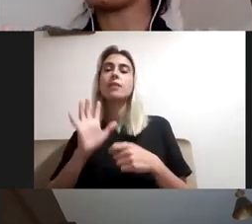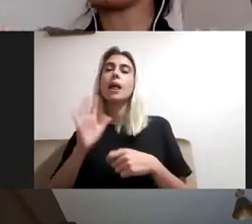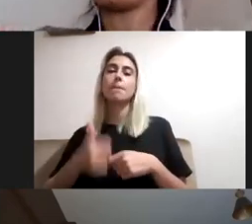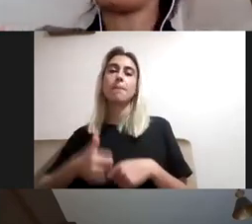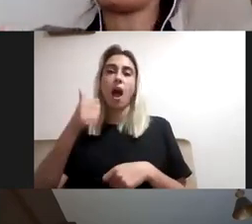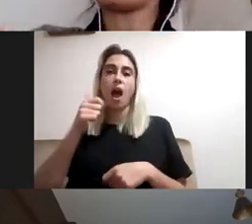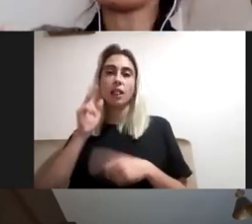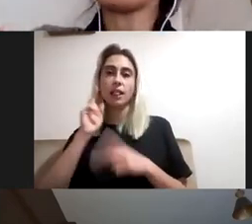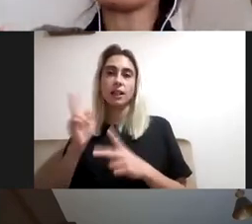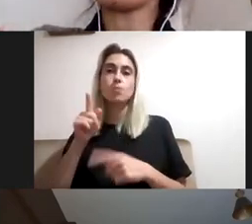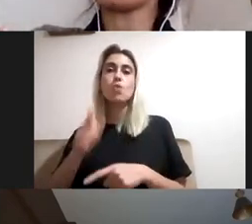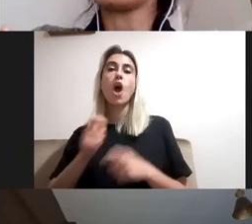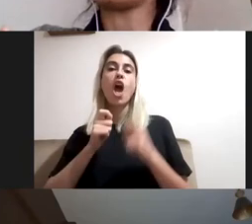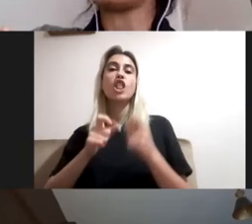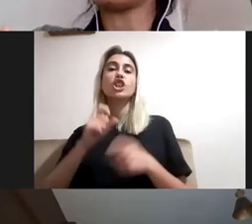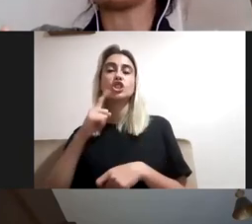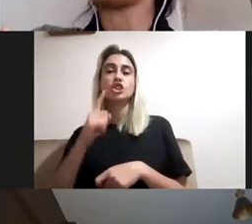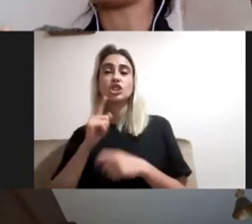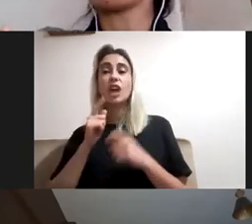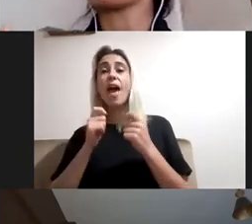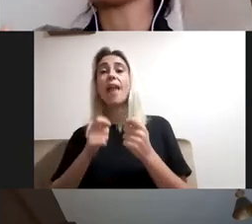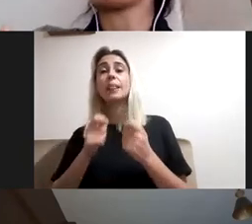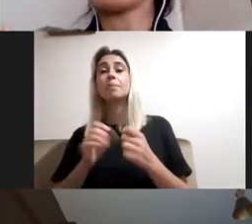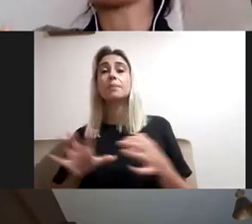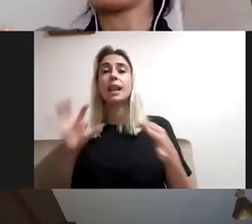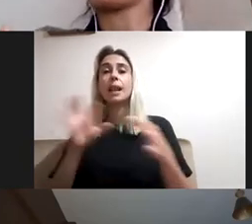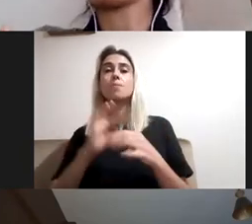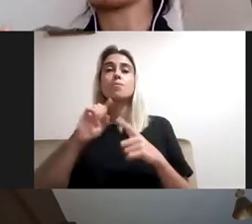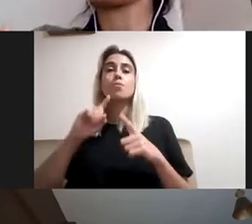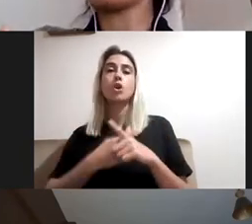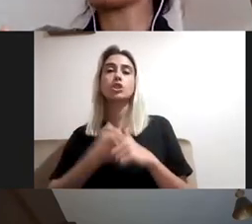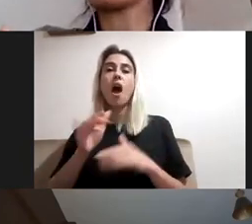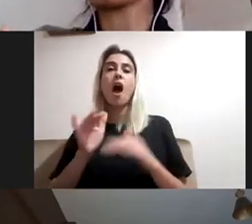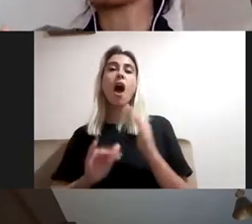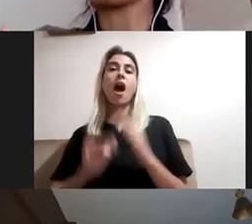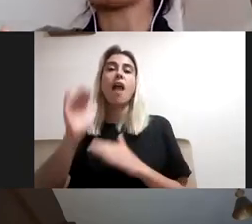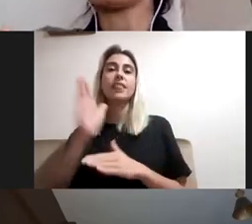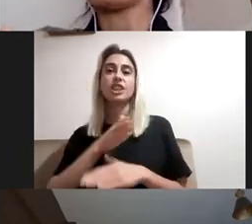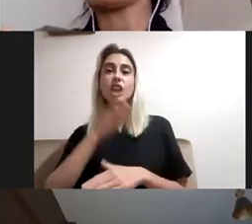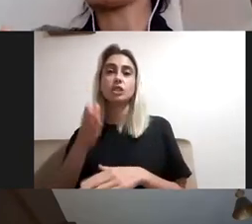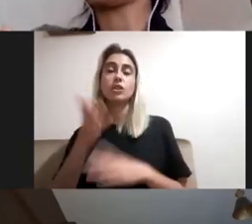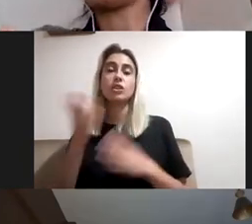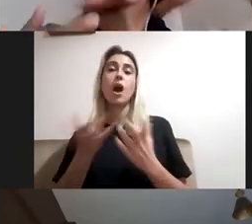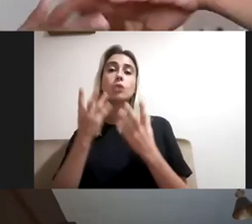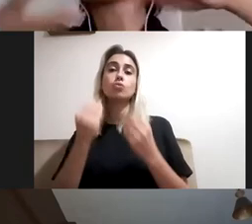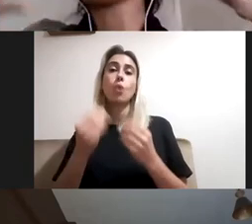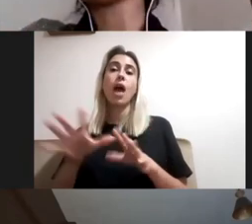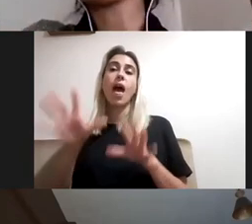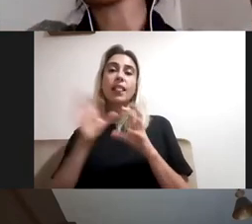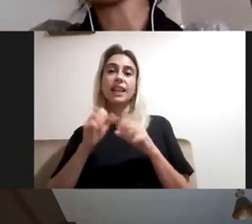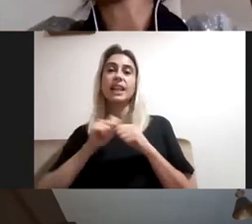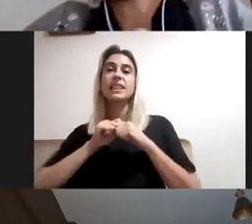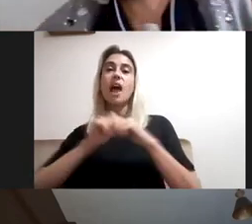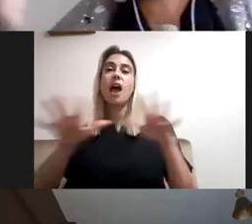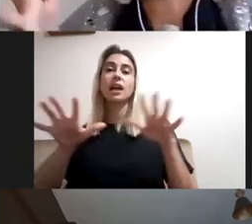bakanlıkların bu eğiticinin eğitimleriyle ilgili projesini eğer hayata geçirebilirse çok daha etkin ve